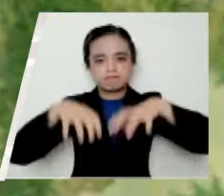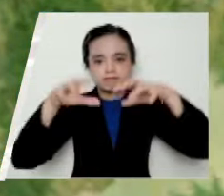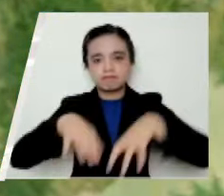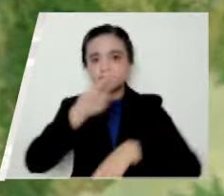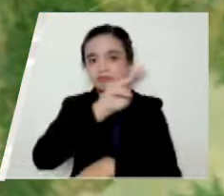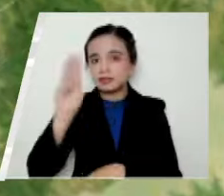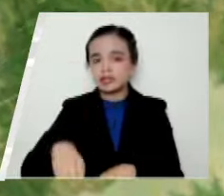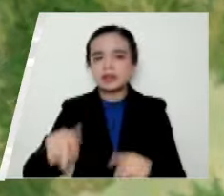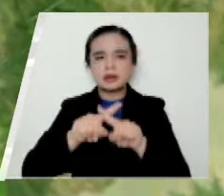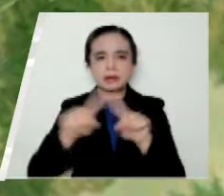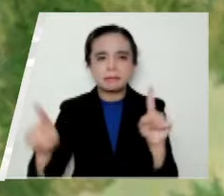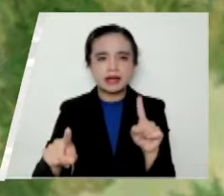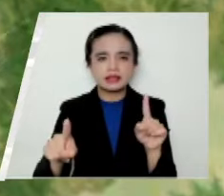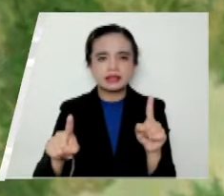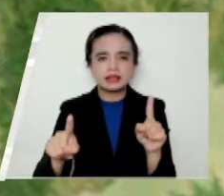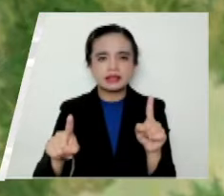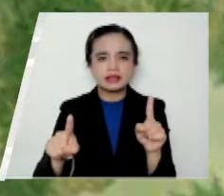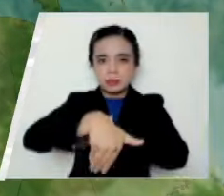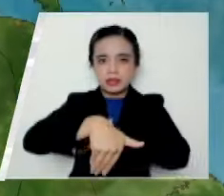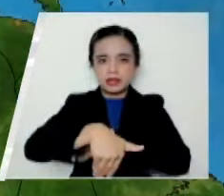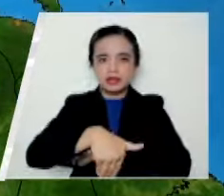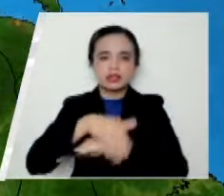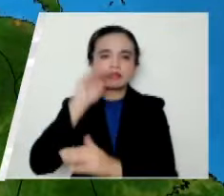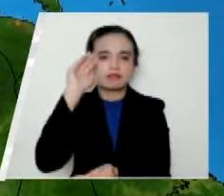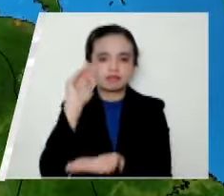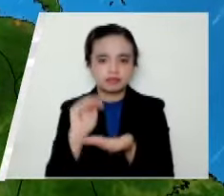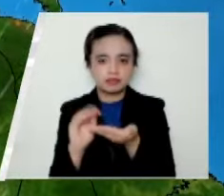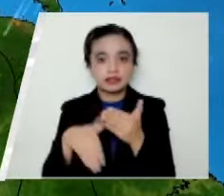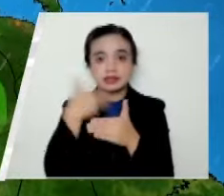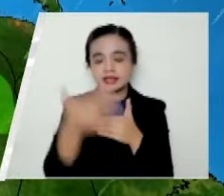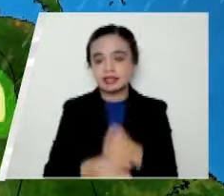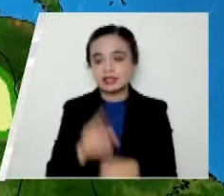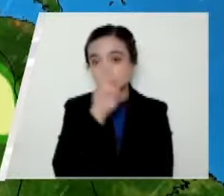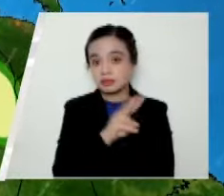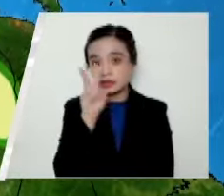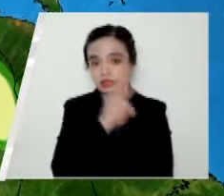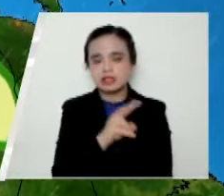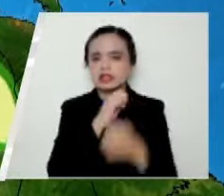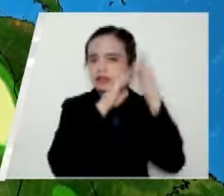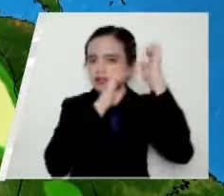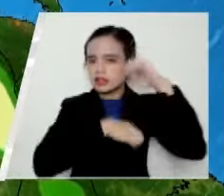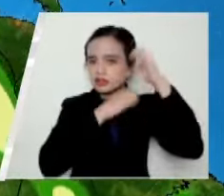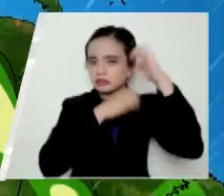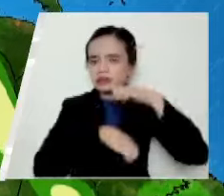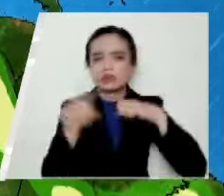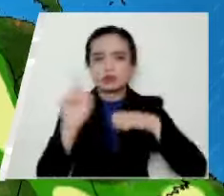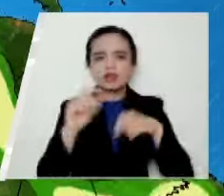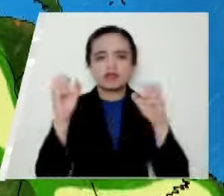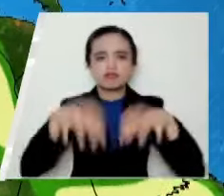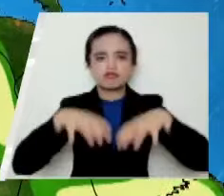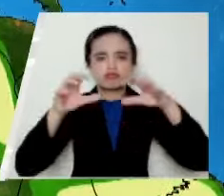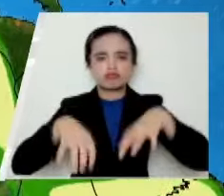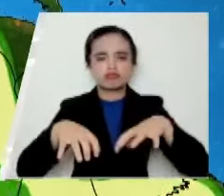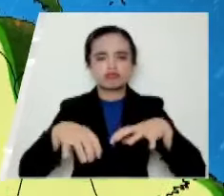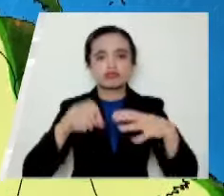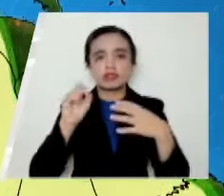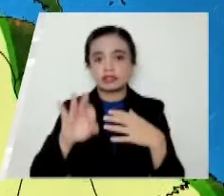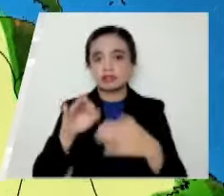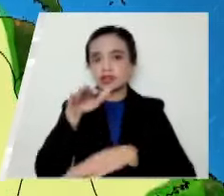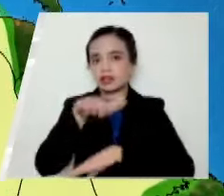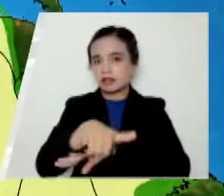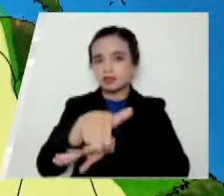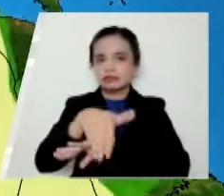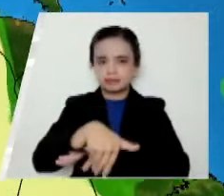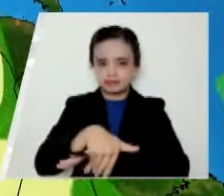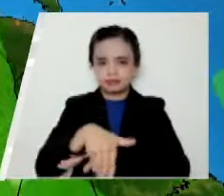mababawasan pagsapit ng gabi. Dako naman tayo sa Visayas kung saan asahan din ang kalat-kalat na mga pag-ulan pagsapit ng hapon at gabi.